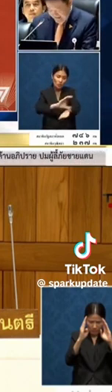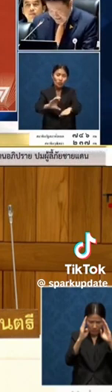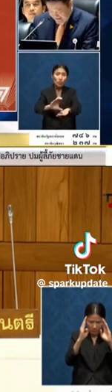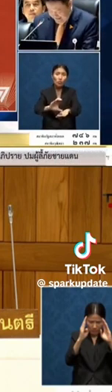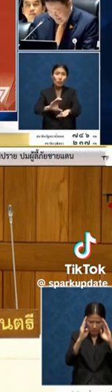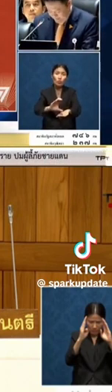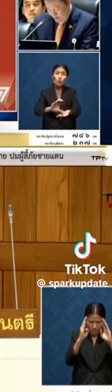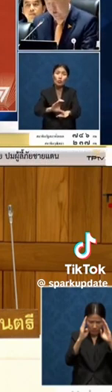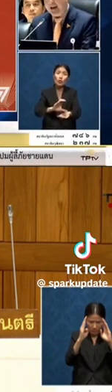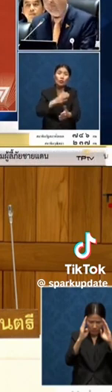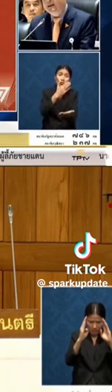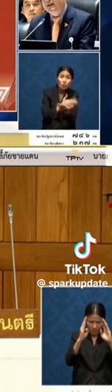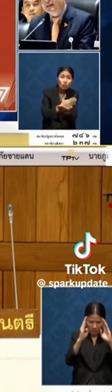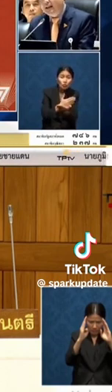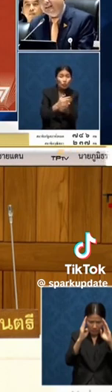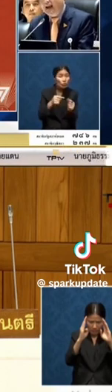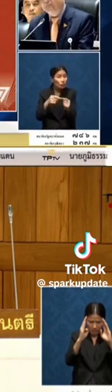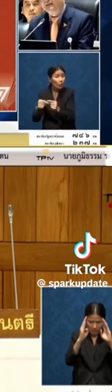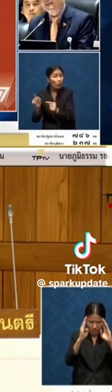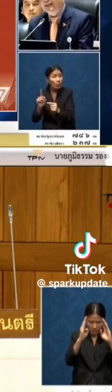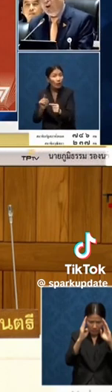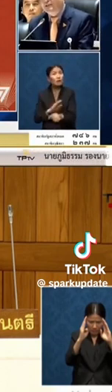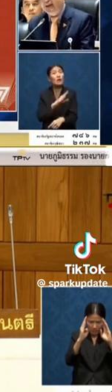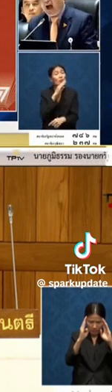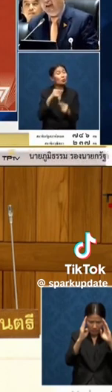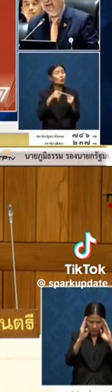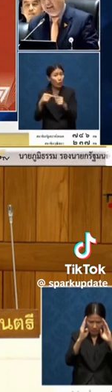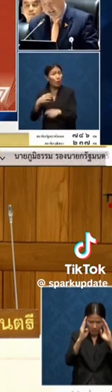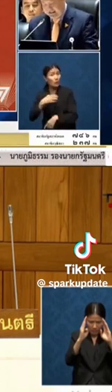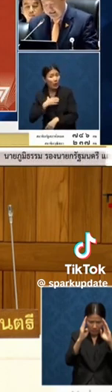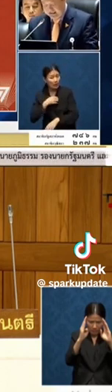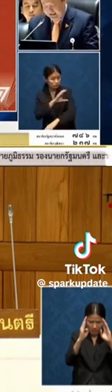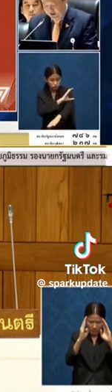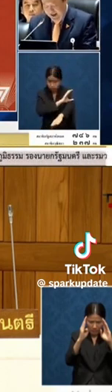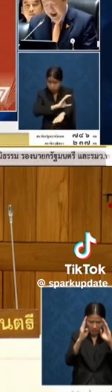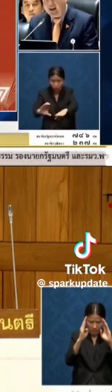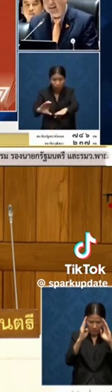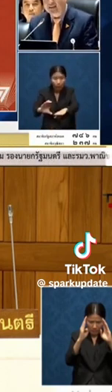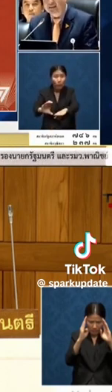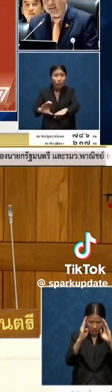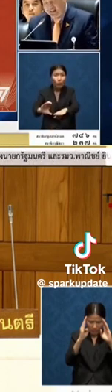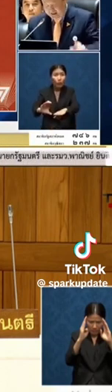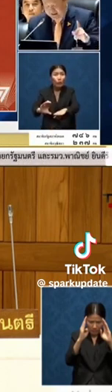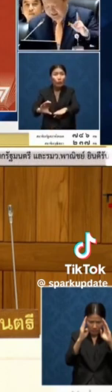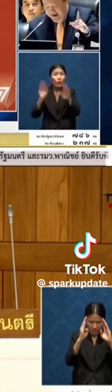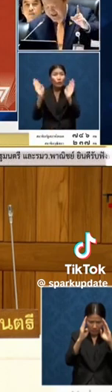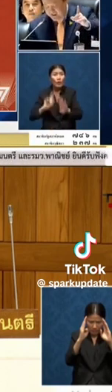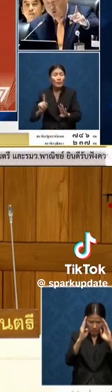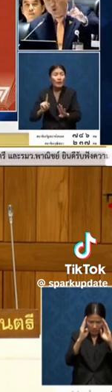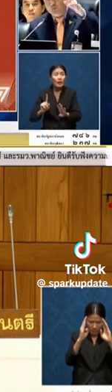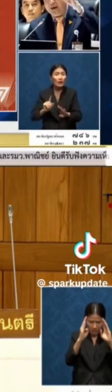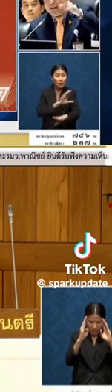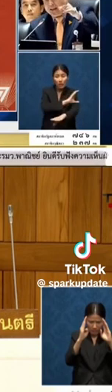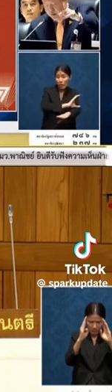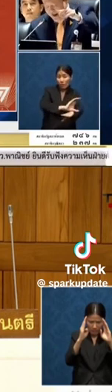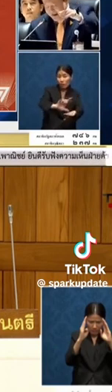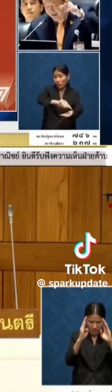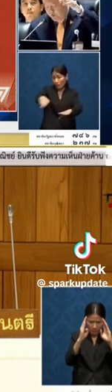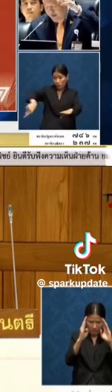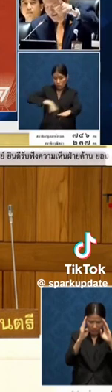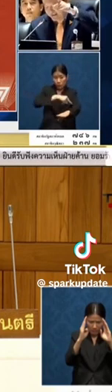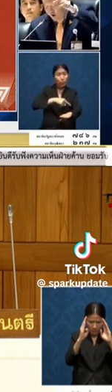านยังยืนยันจะทำต่อนะครับท่านจะทำตลอดสายหรือตลอดทางใช้เงินอุดหนุนปีละเท่า